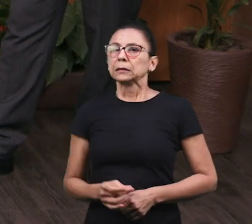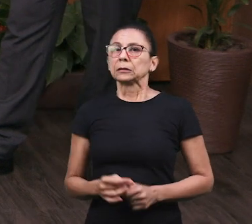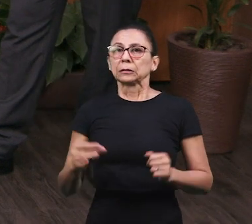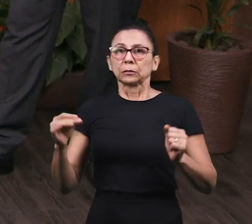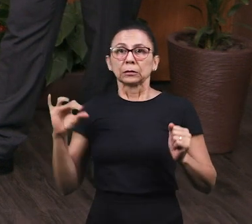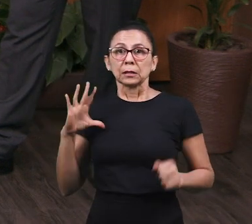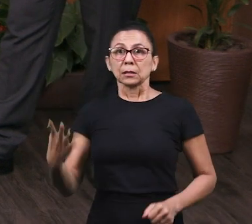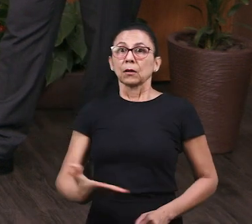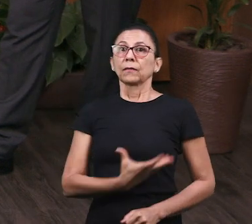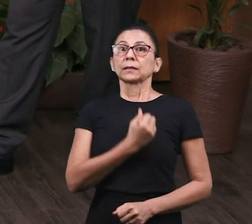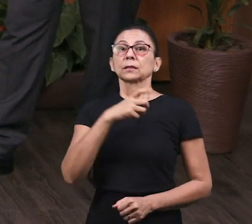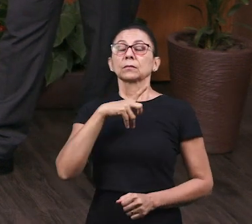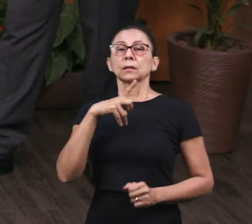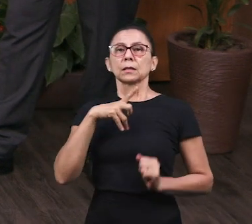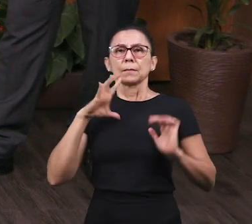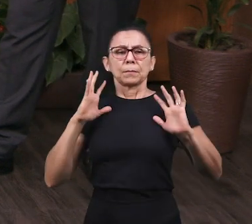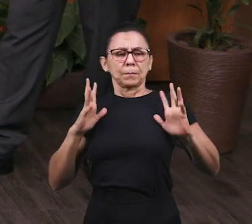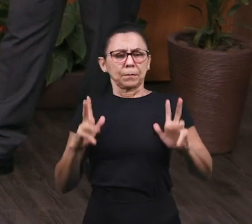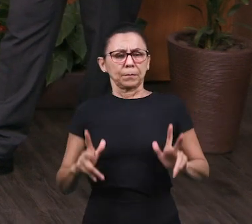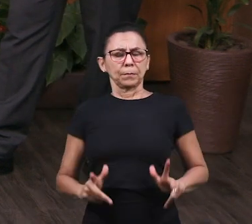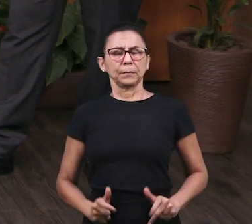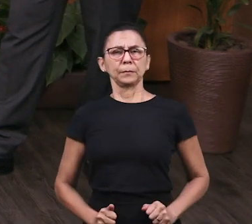nettoyage de la